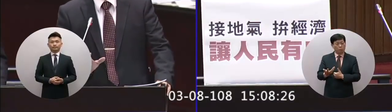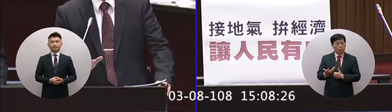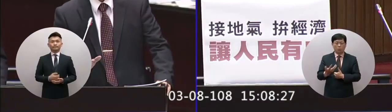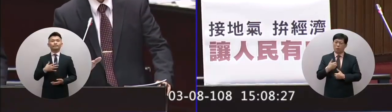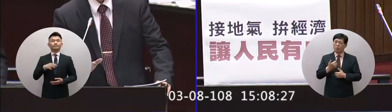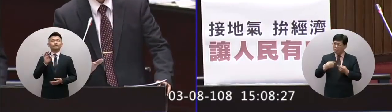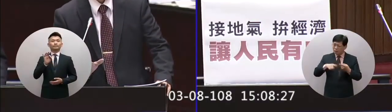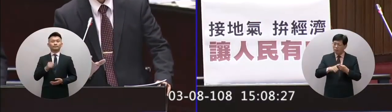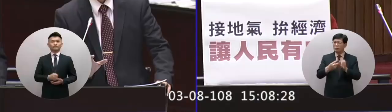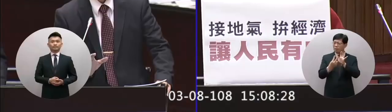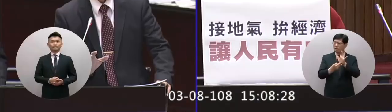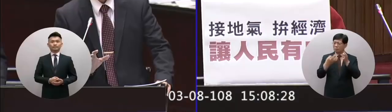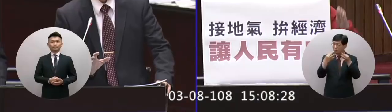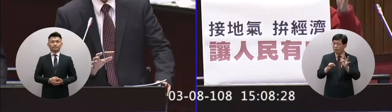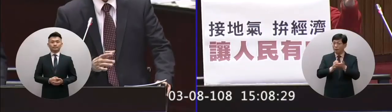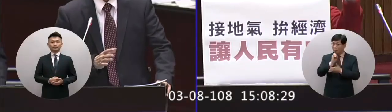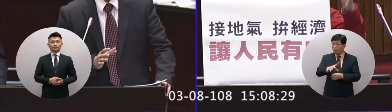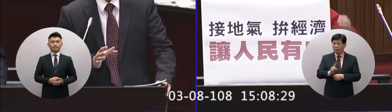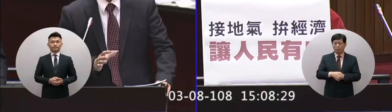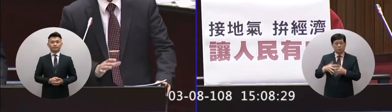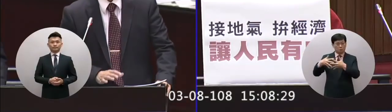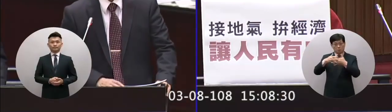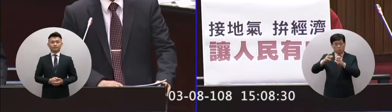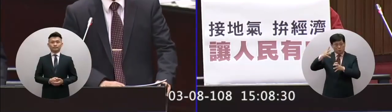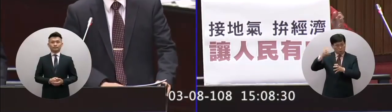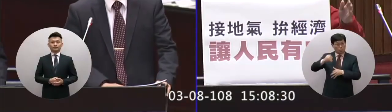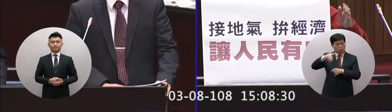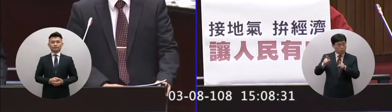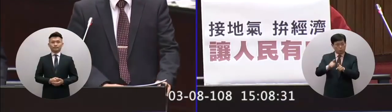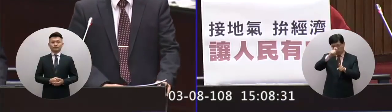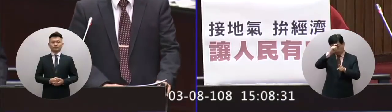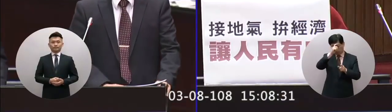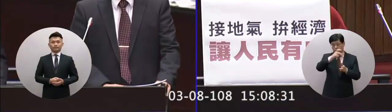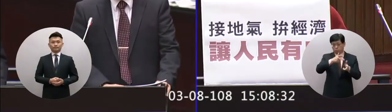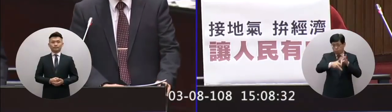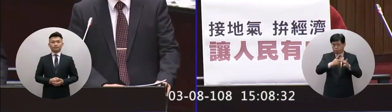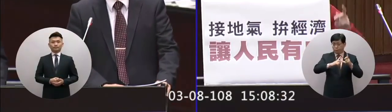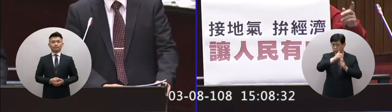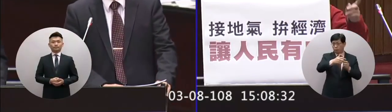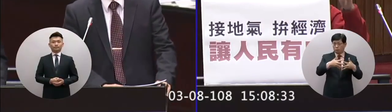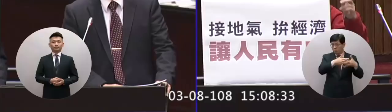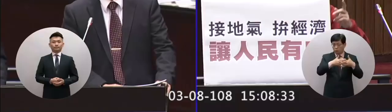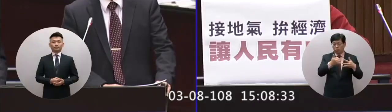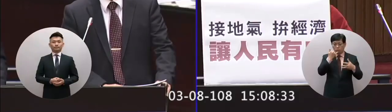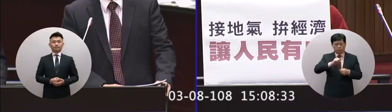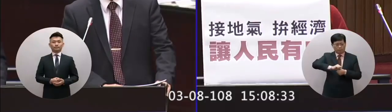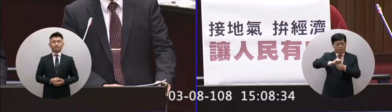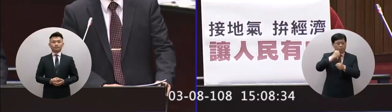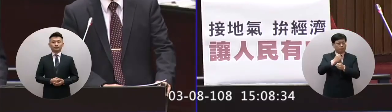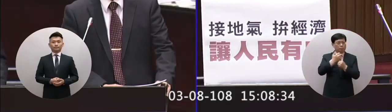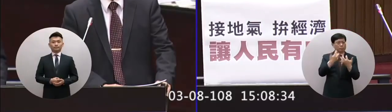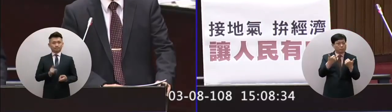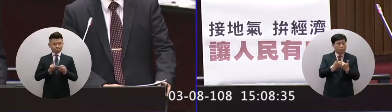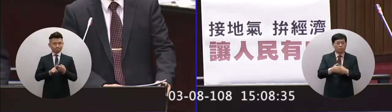其实我们应该浅显易懂讲什么？美国的总统川普希望制造业回流美国。创造就业机